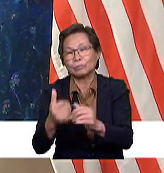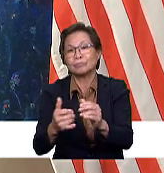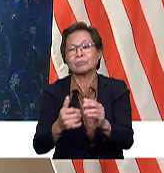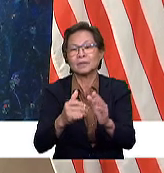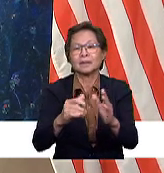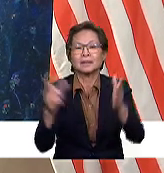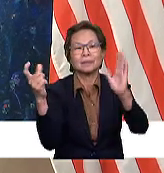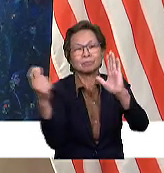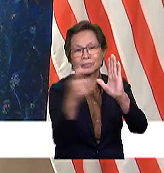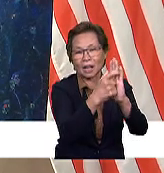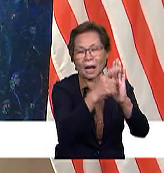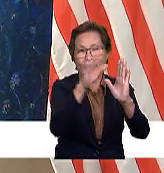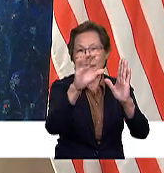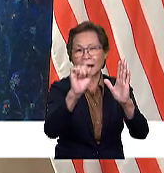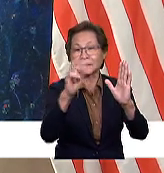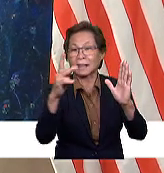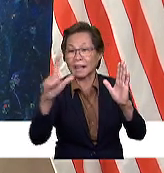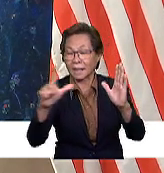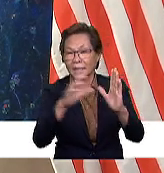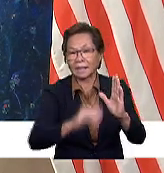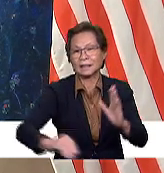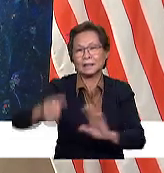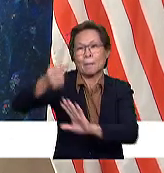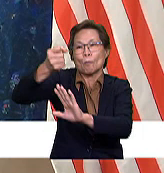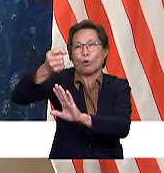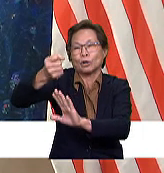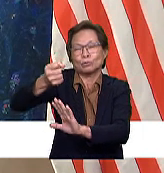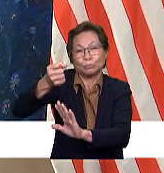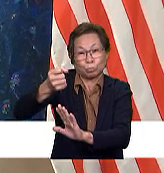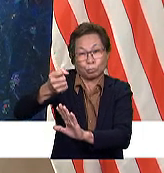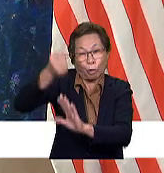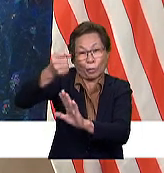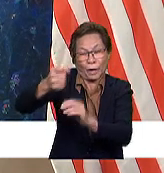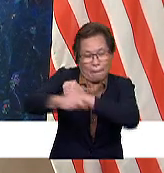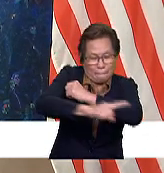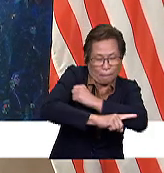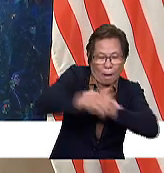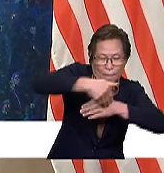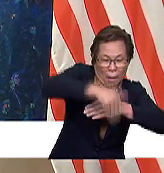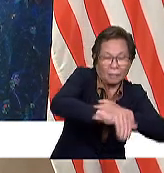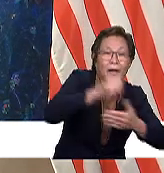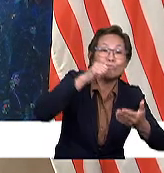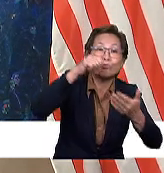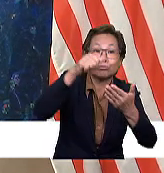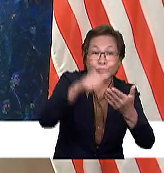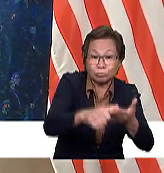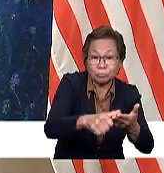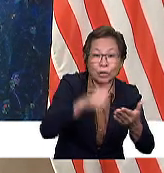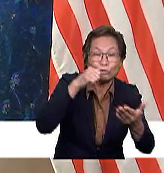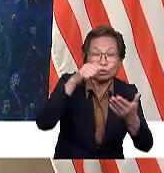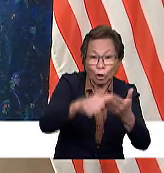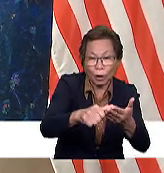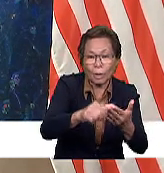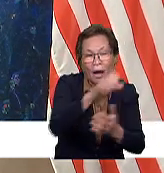tersenarai di Busa Malaysia dan monitoring dan the bagi penghantaran lambat Pokemon bercanon